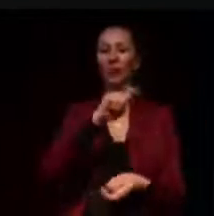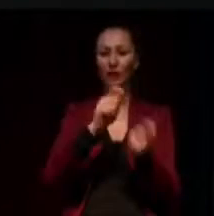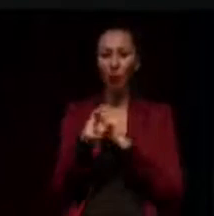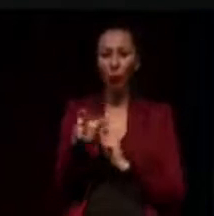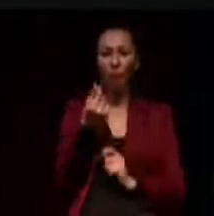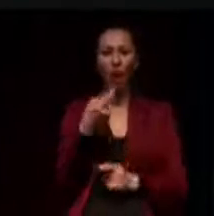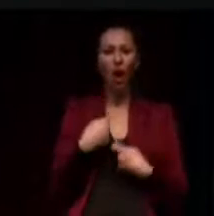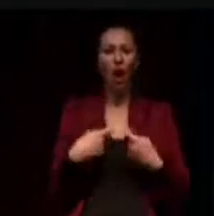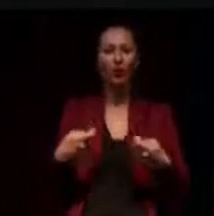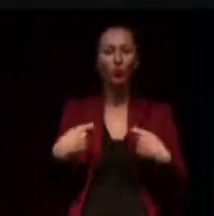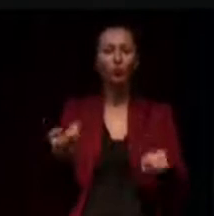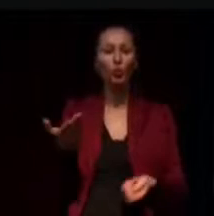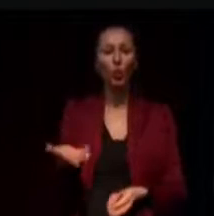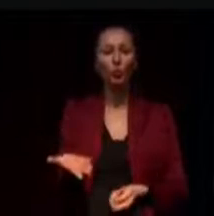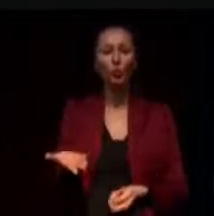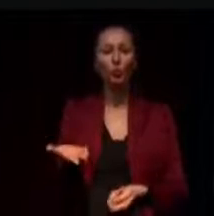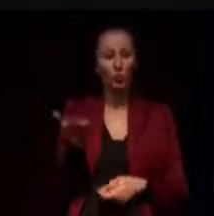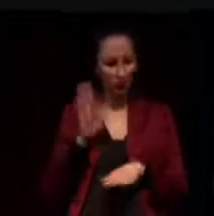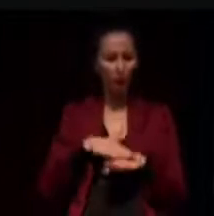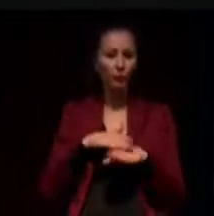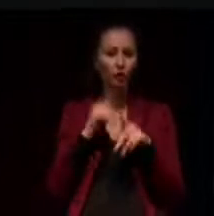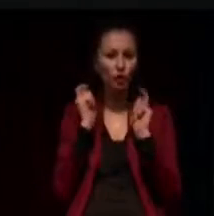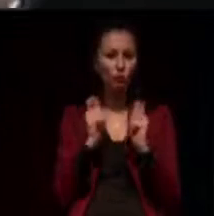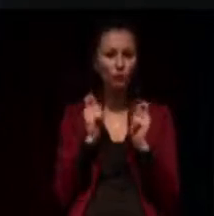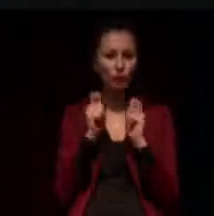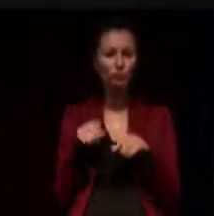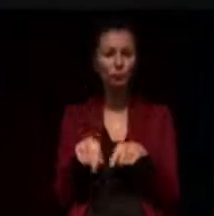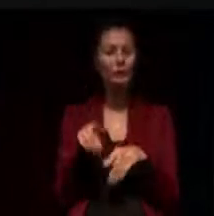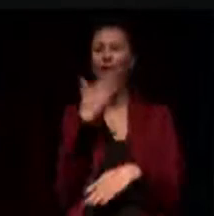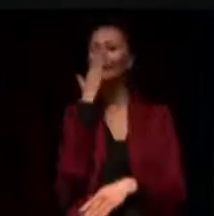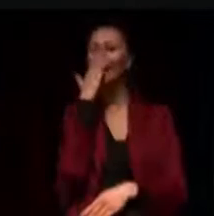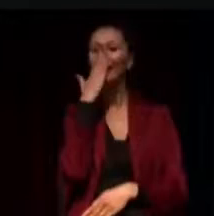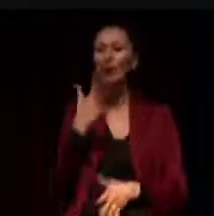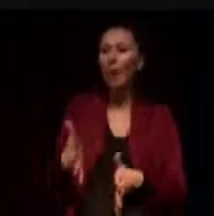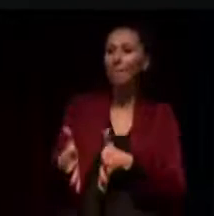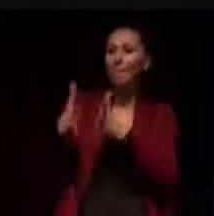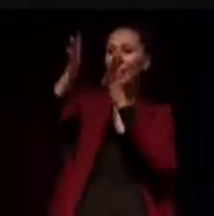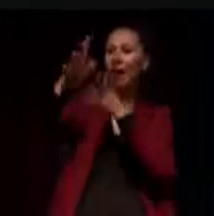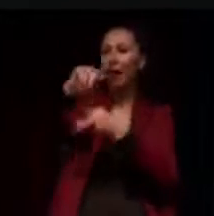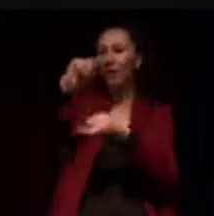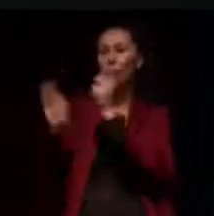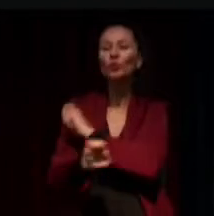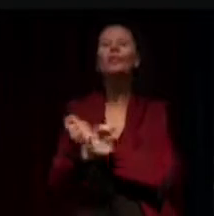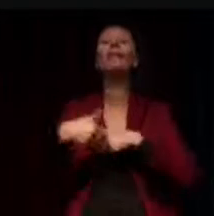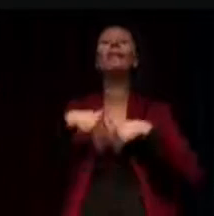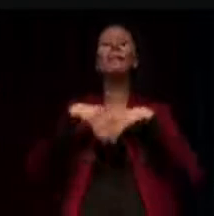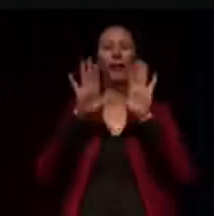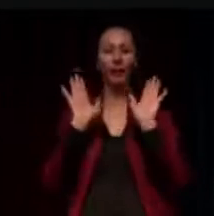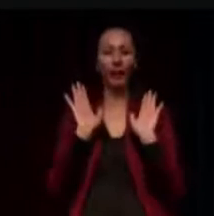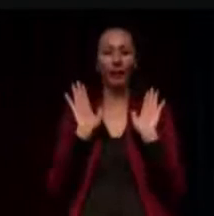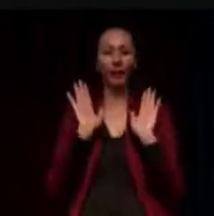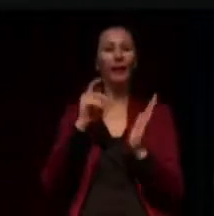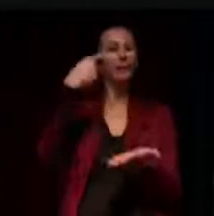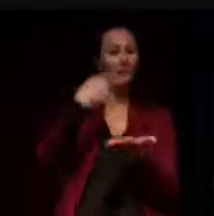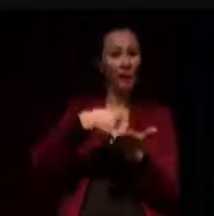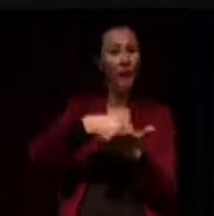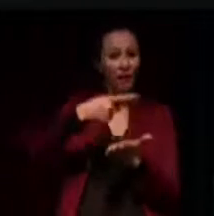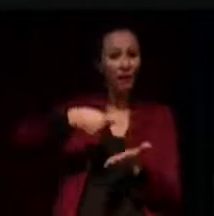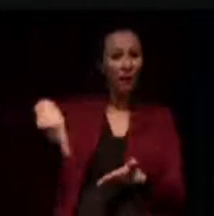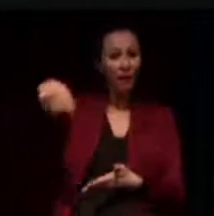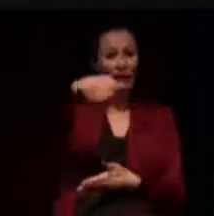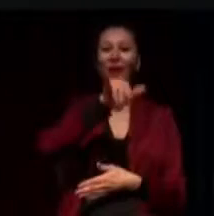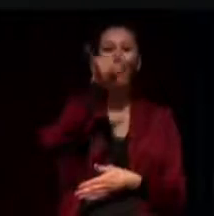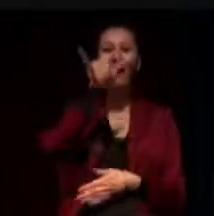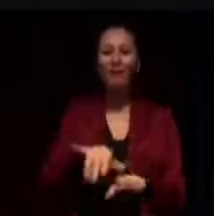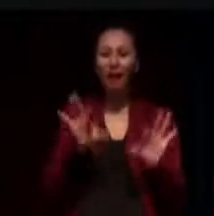para harcıyoruz. Niye? Yapacağız. Çünkü sadece binayı dönüştürmek değil ki. Kemeraltı'na